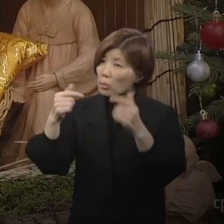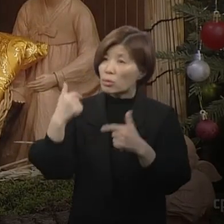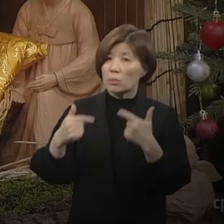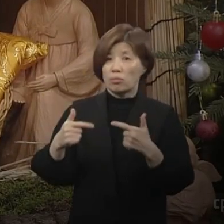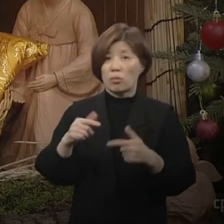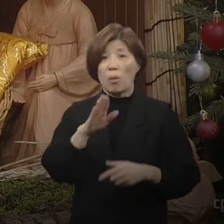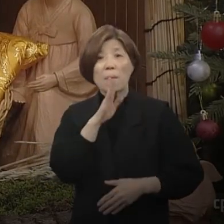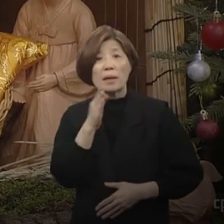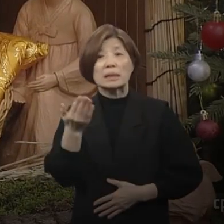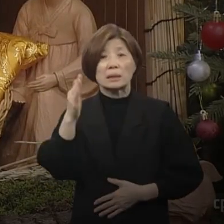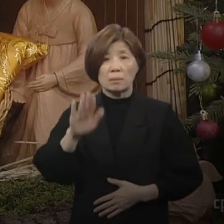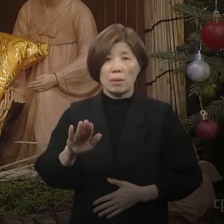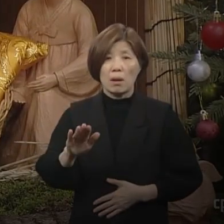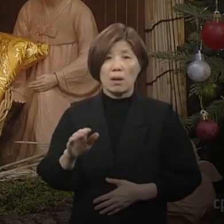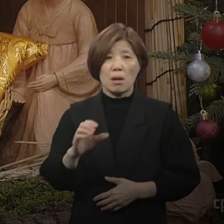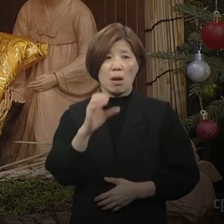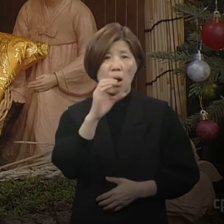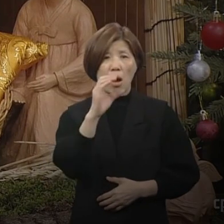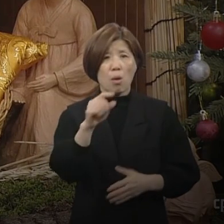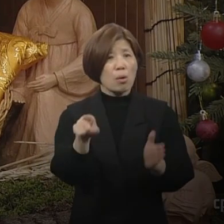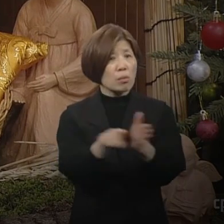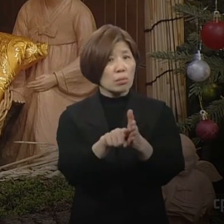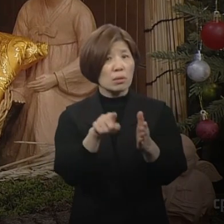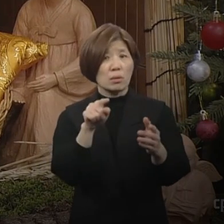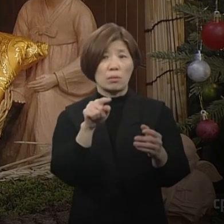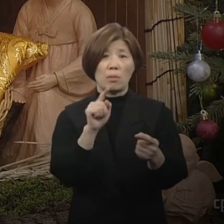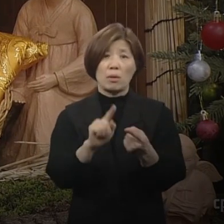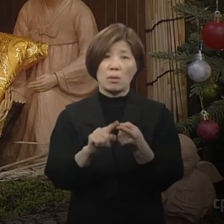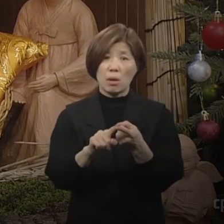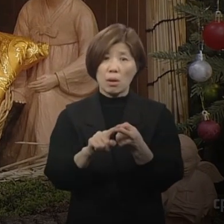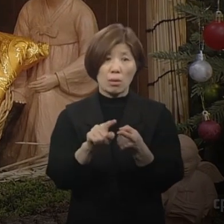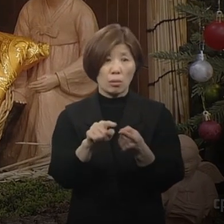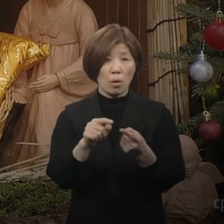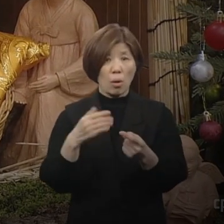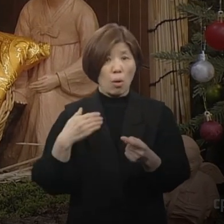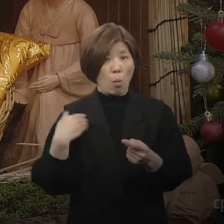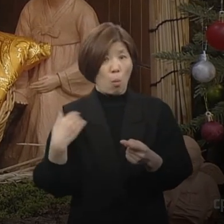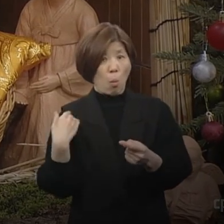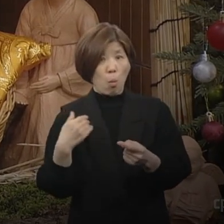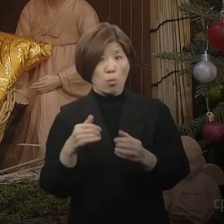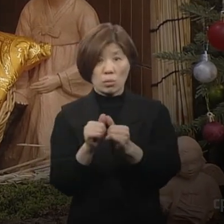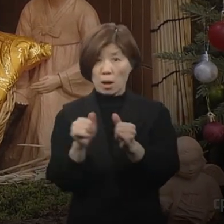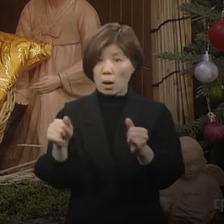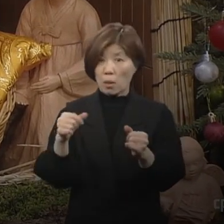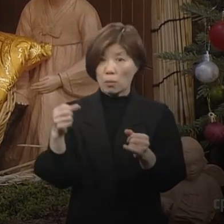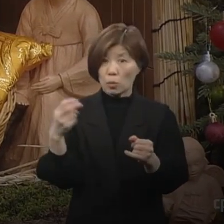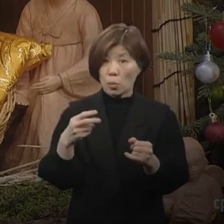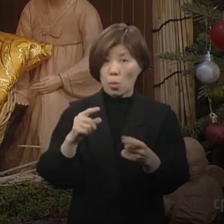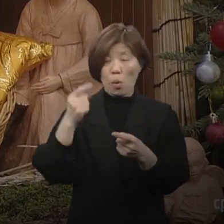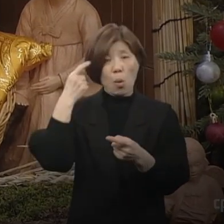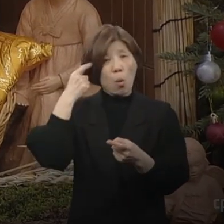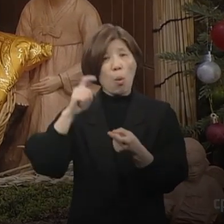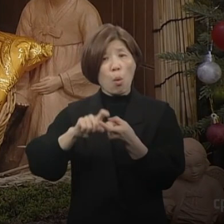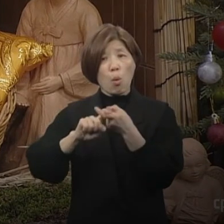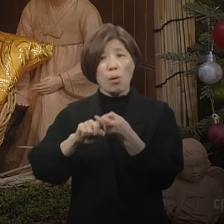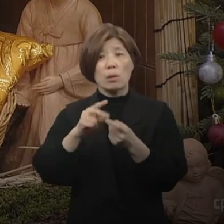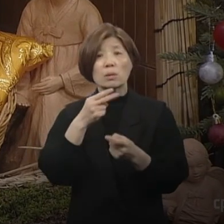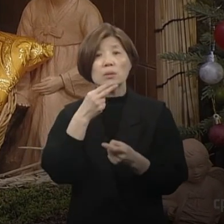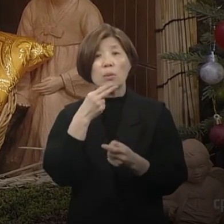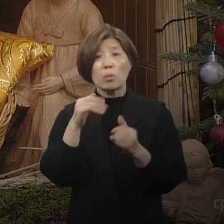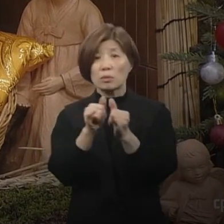같이 아는 신앙을 가진 사람들, 우리의 신앙을 전혀 모르고 관심도 없어하는 사람들은